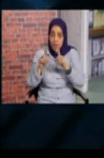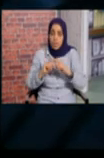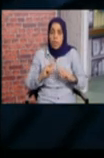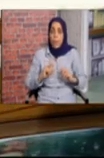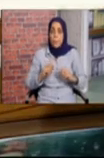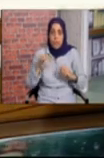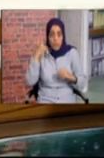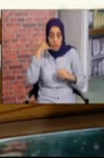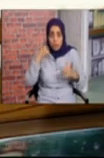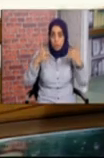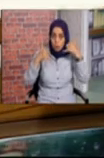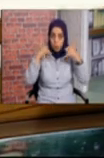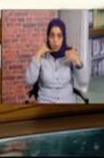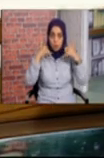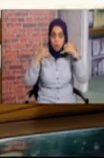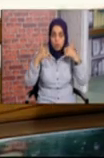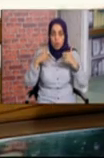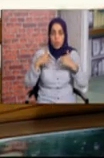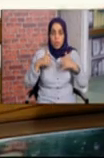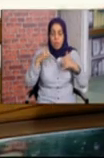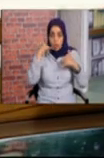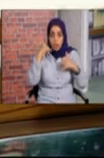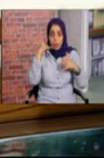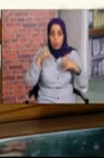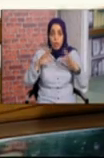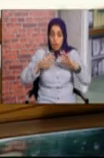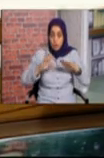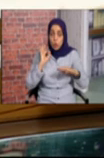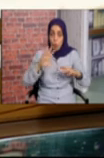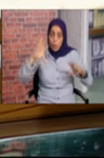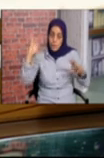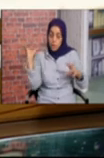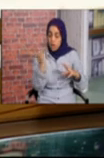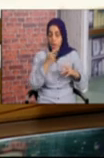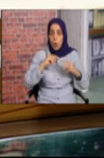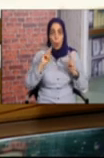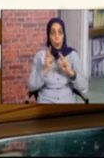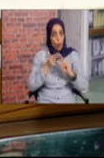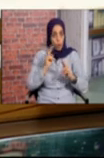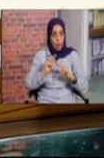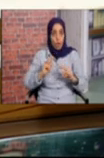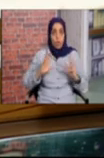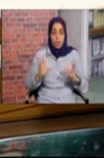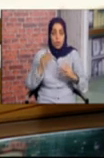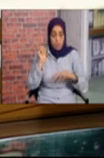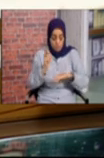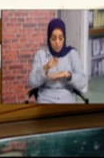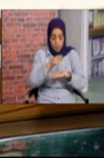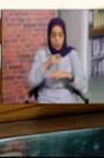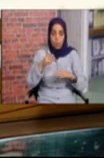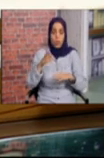خلال الاتصالات والاستفسارات التليفونيه قدرتوا بشكل او باخر ان انتوا يعني يبقى في رسم